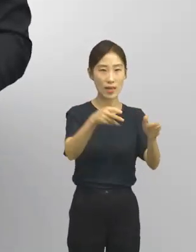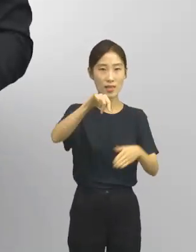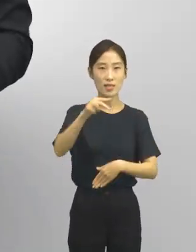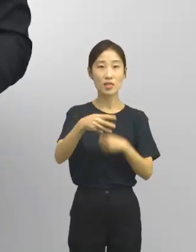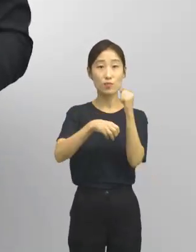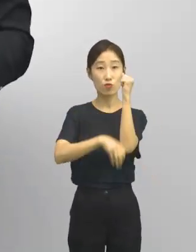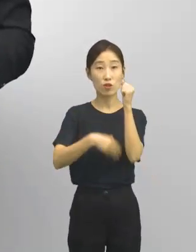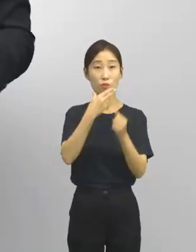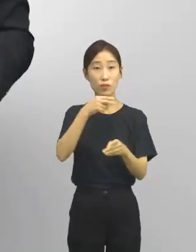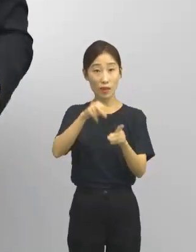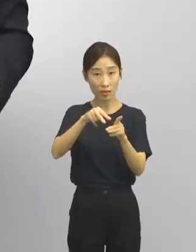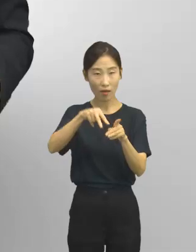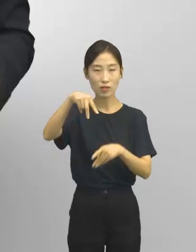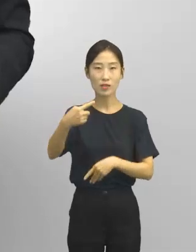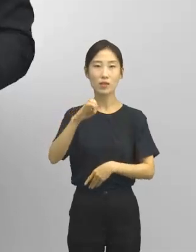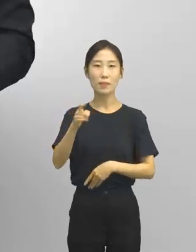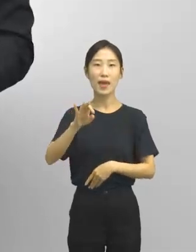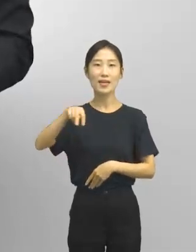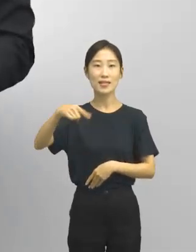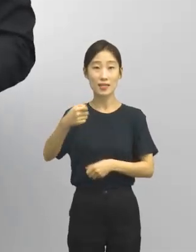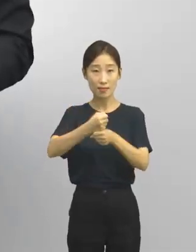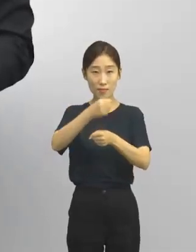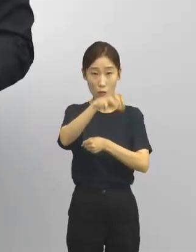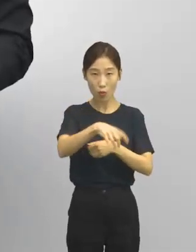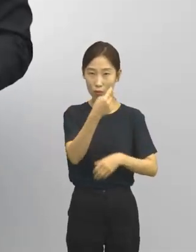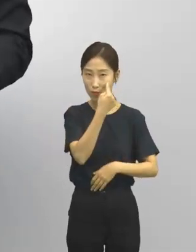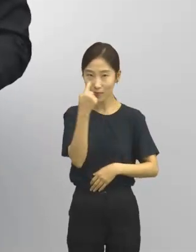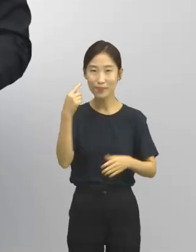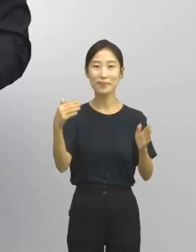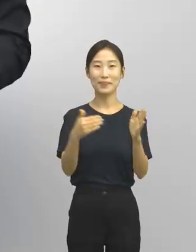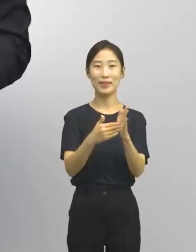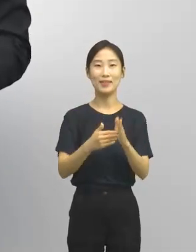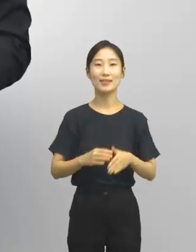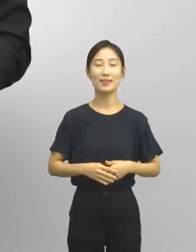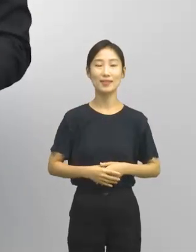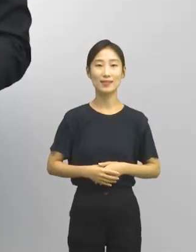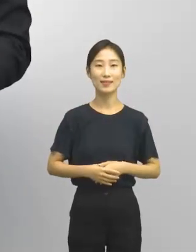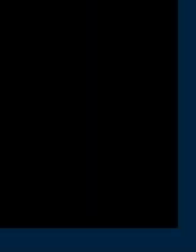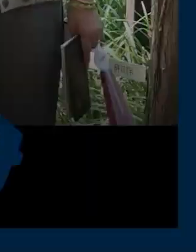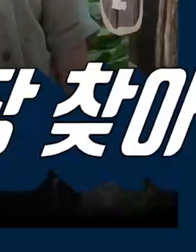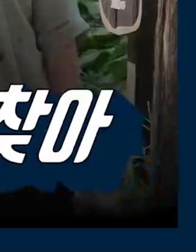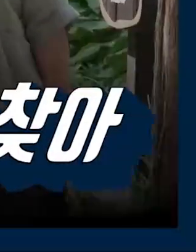황토길과 실뿌리 복지센터, 스페이스 등 조성 현장을 꼼꼼히 살폈습니다.